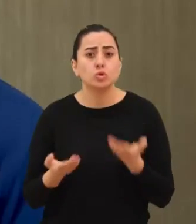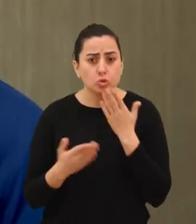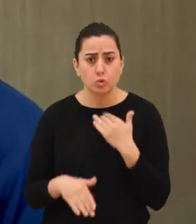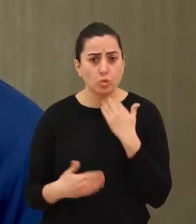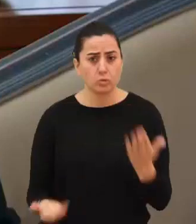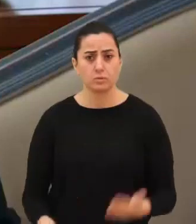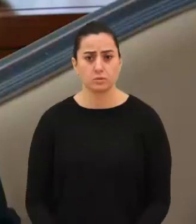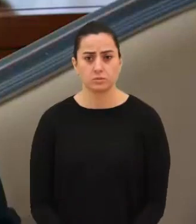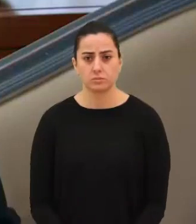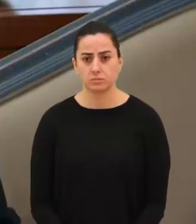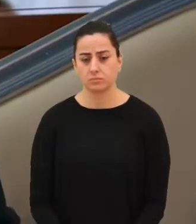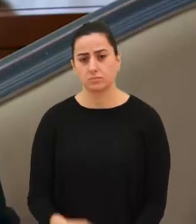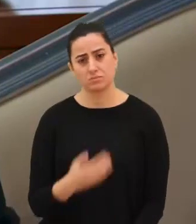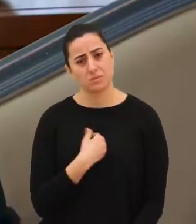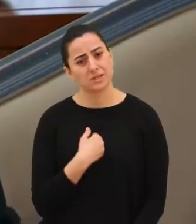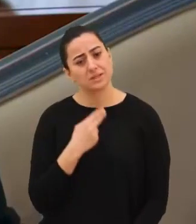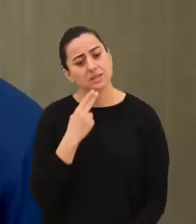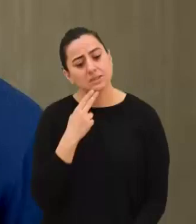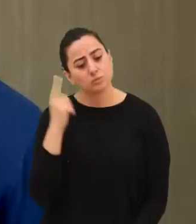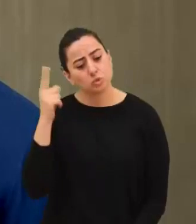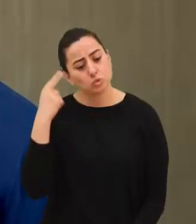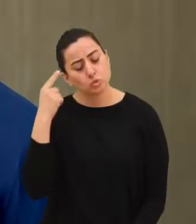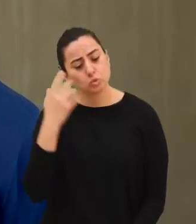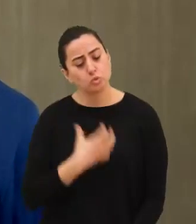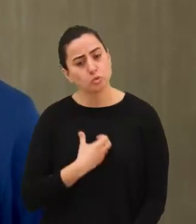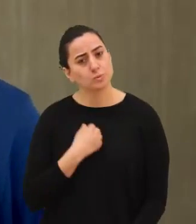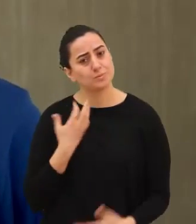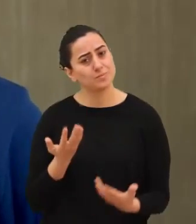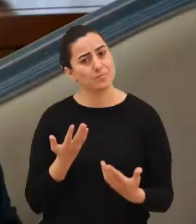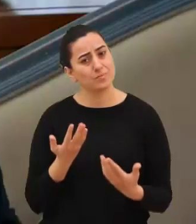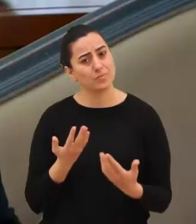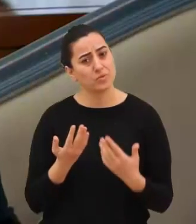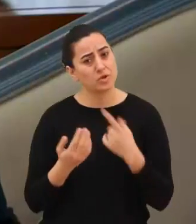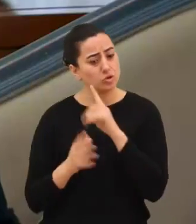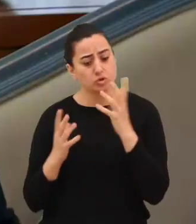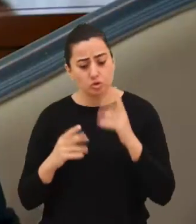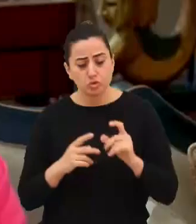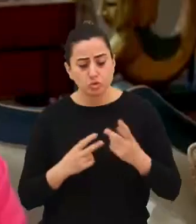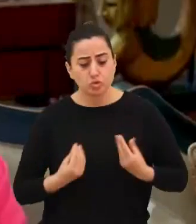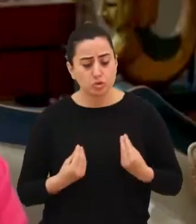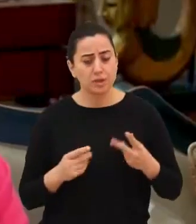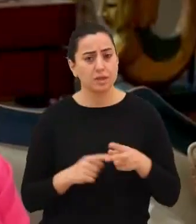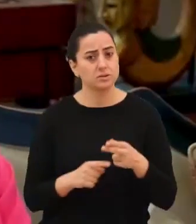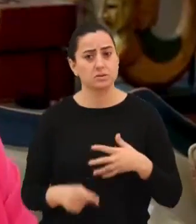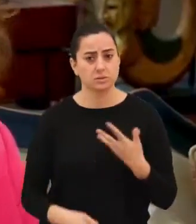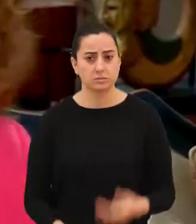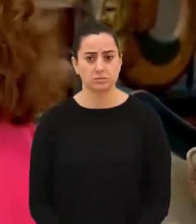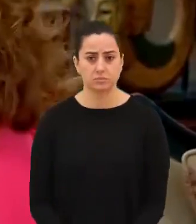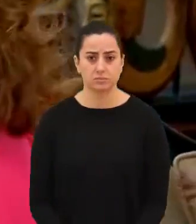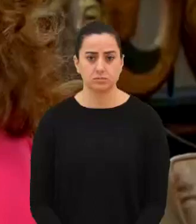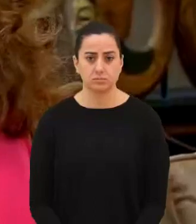olur ya? Ben Biricik için üzülüyorum yani Allah saklasın yani bu şokta sütü kesilir. Rüyan bir anda